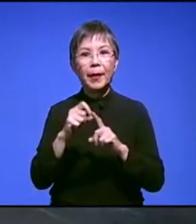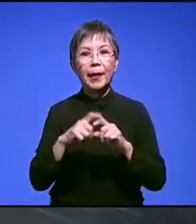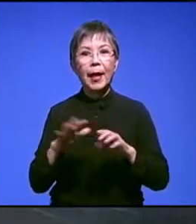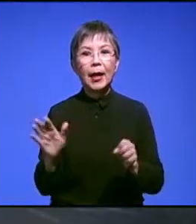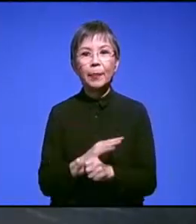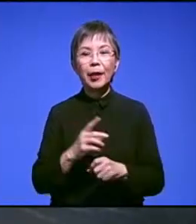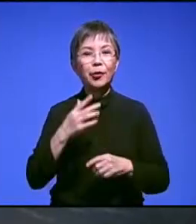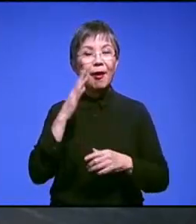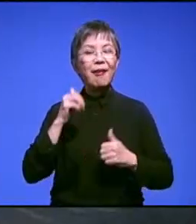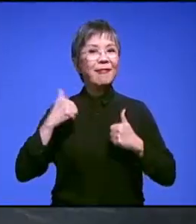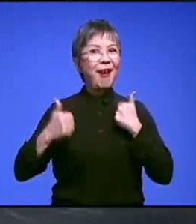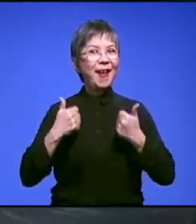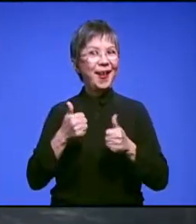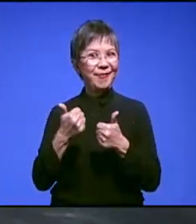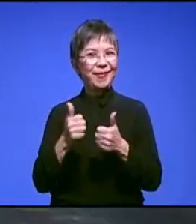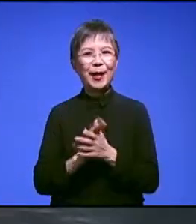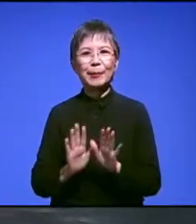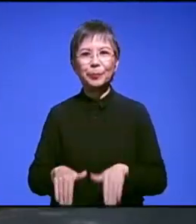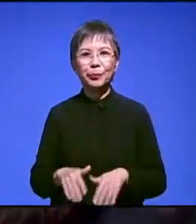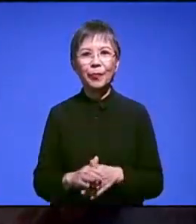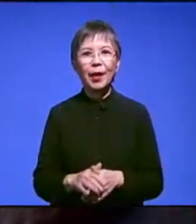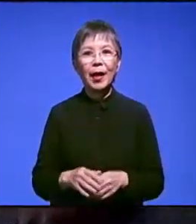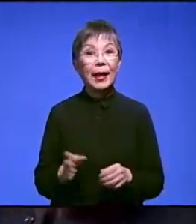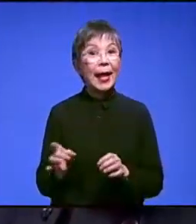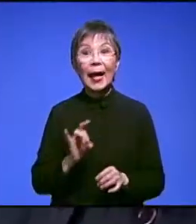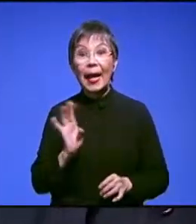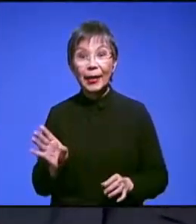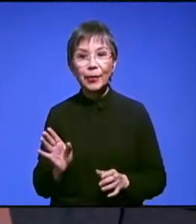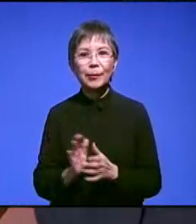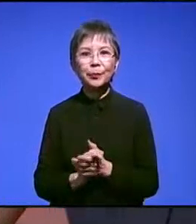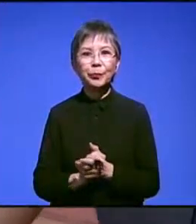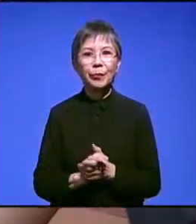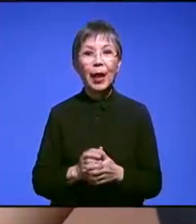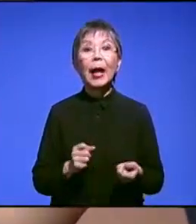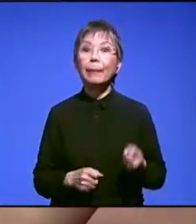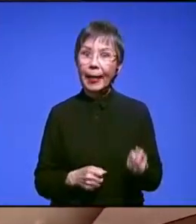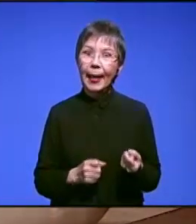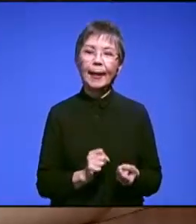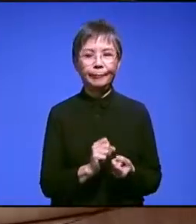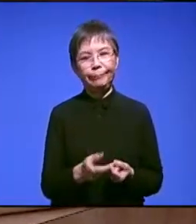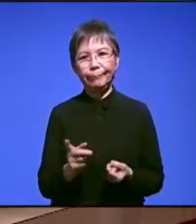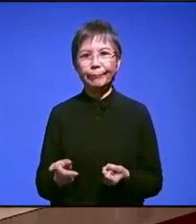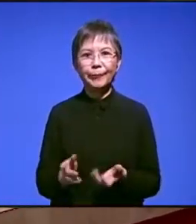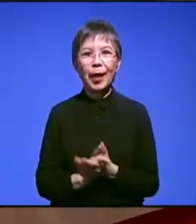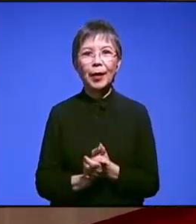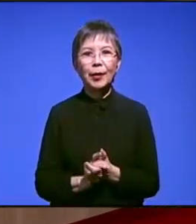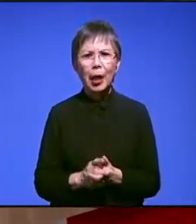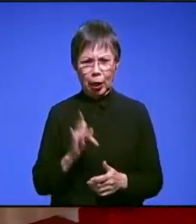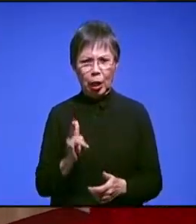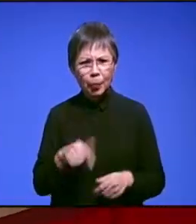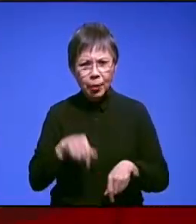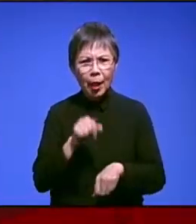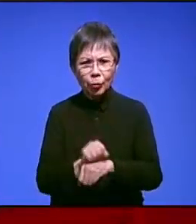lebih trendy. Sementara kegiatan favorit warga sebelum pandemi adalah berbelanja. Kebiasaan ini tak hilang saat